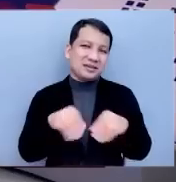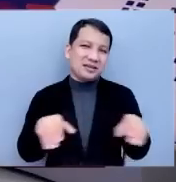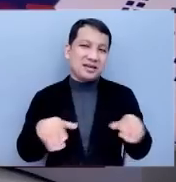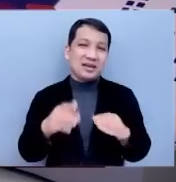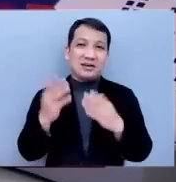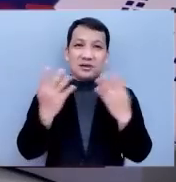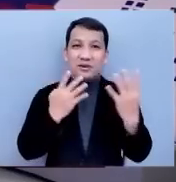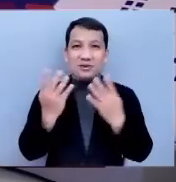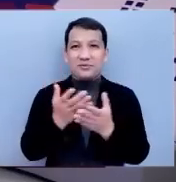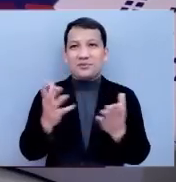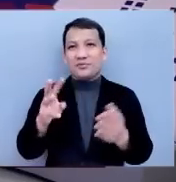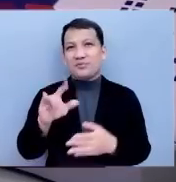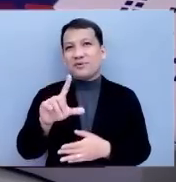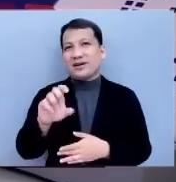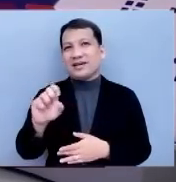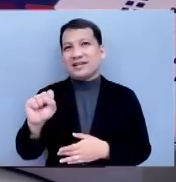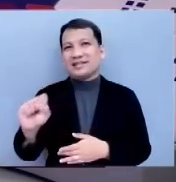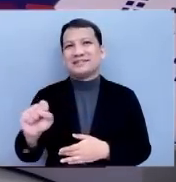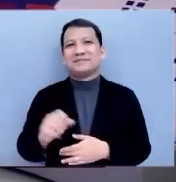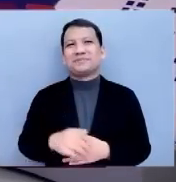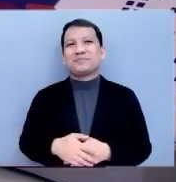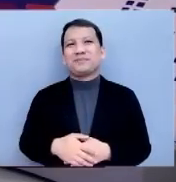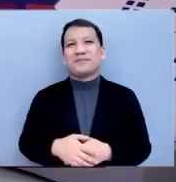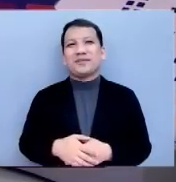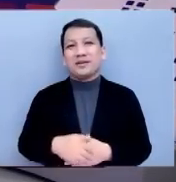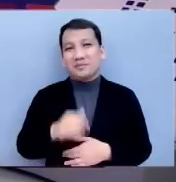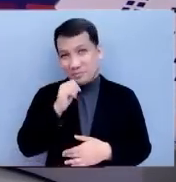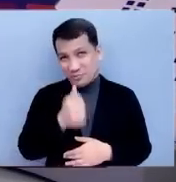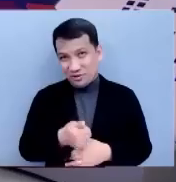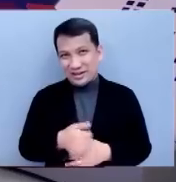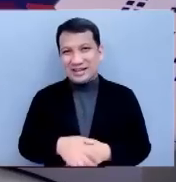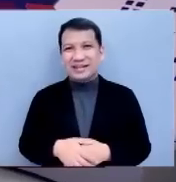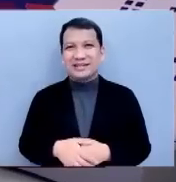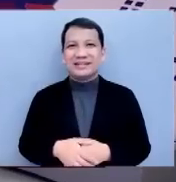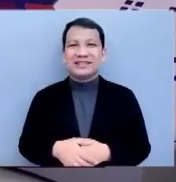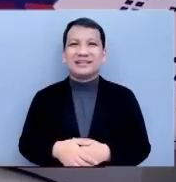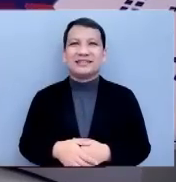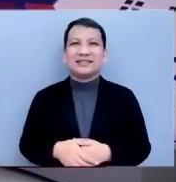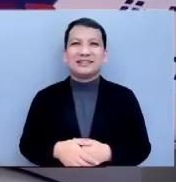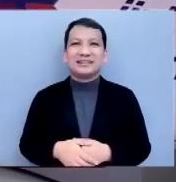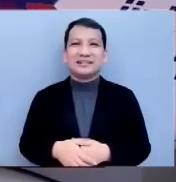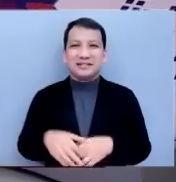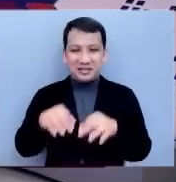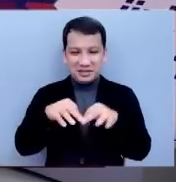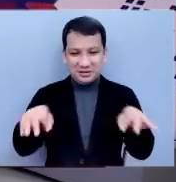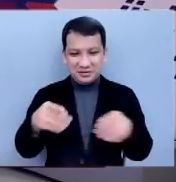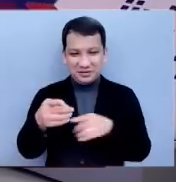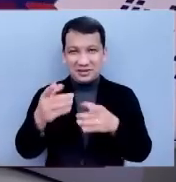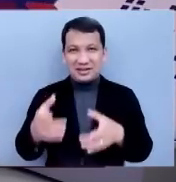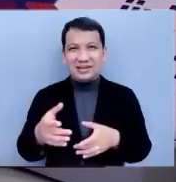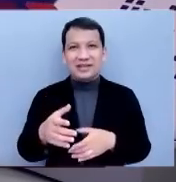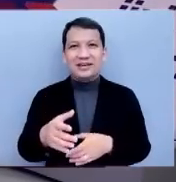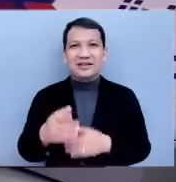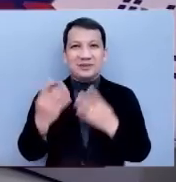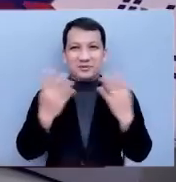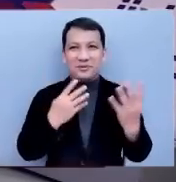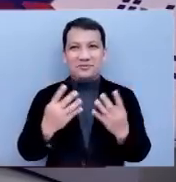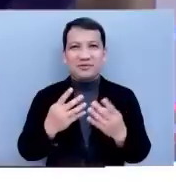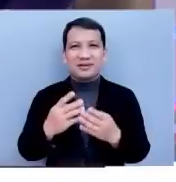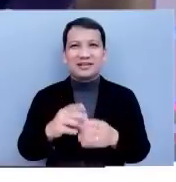happy Wallace. Ay, bukas pa. Sorry po, ang floor director namin may, ano, may karawang ngayon. May pinagdadaanan.